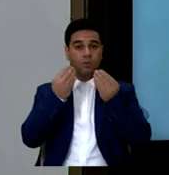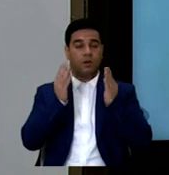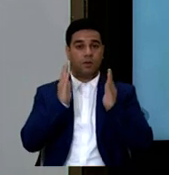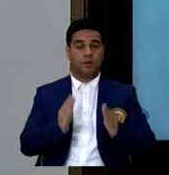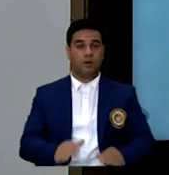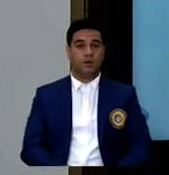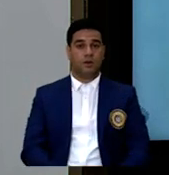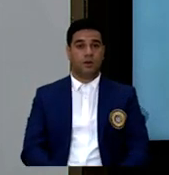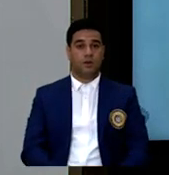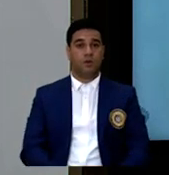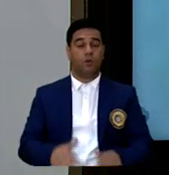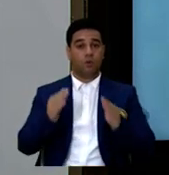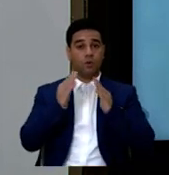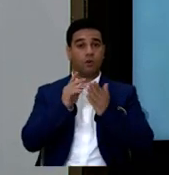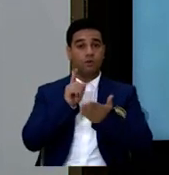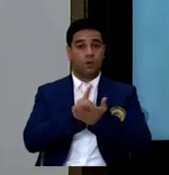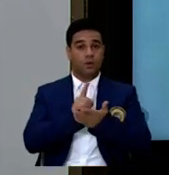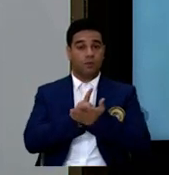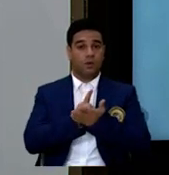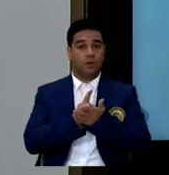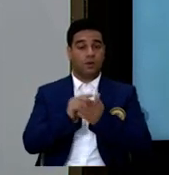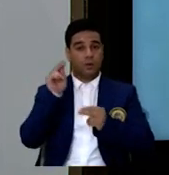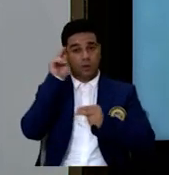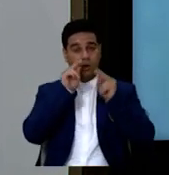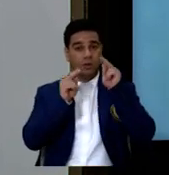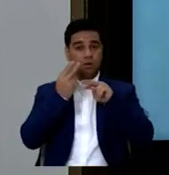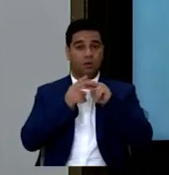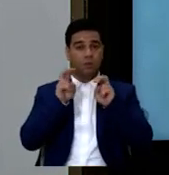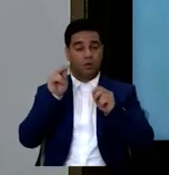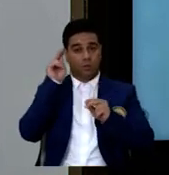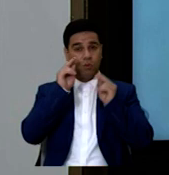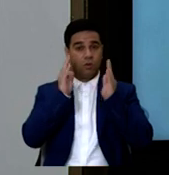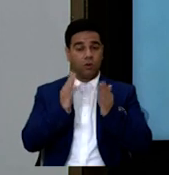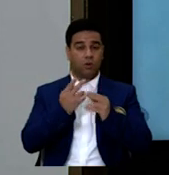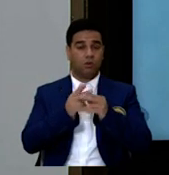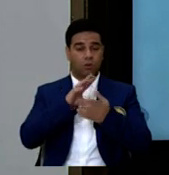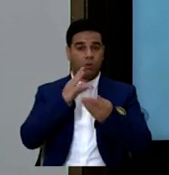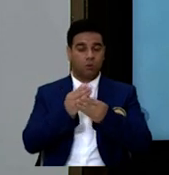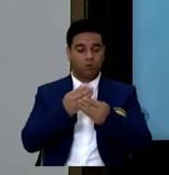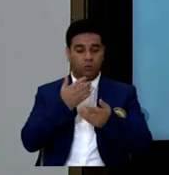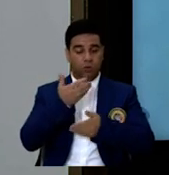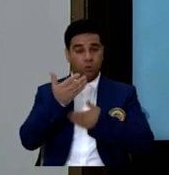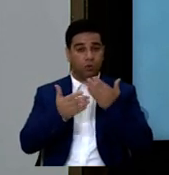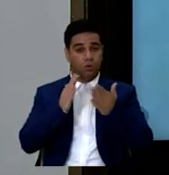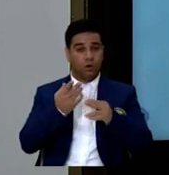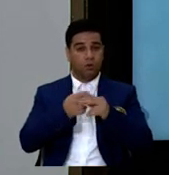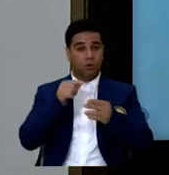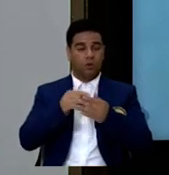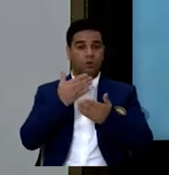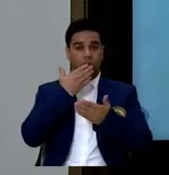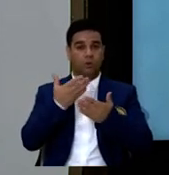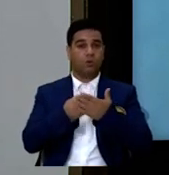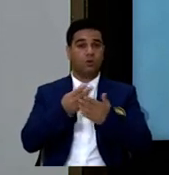belgilab oling. Demak, uyga vazifa darslikdagi mavzuni o'qib, tahlil qiling va darslikning